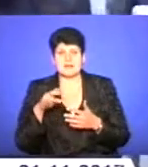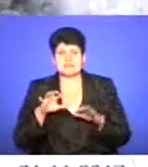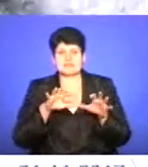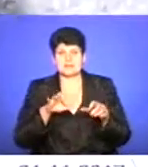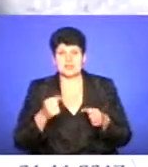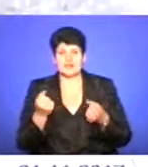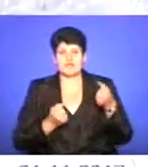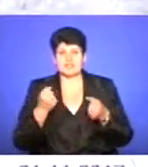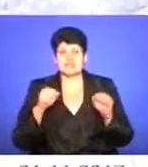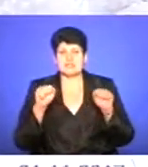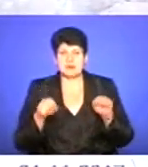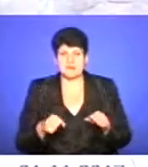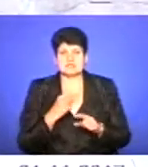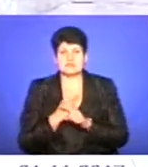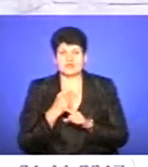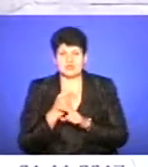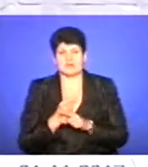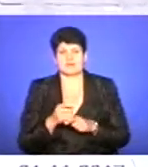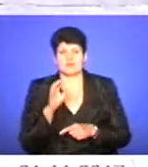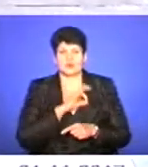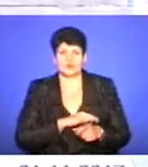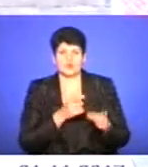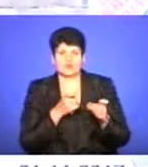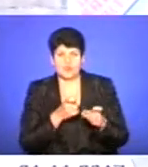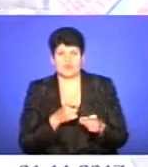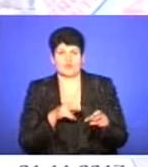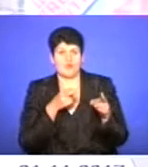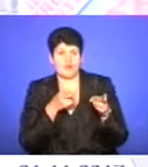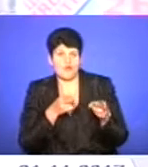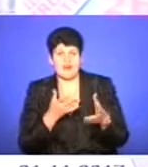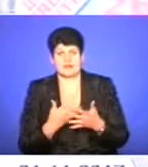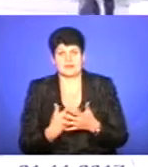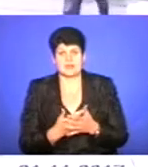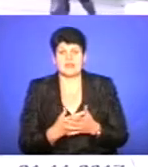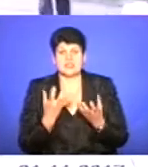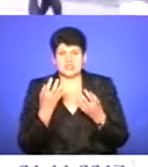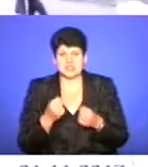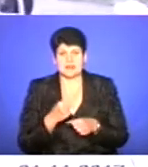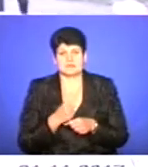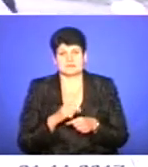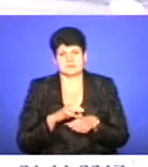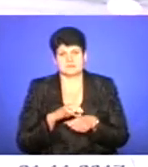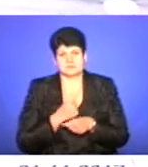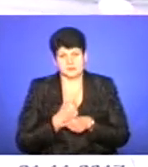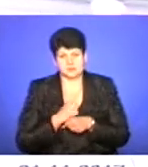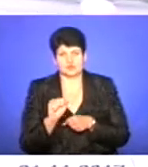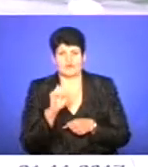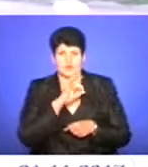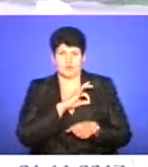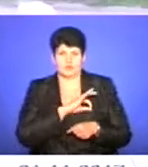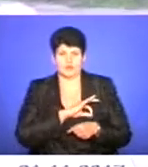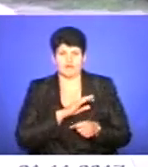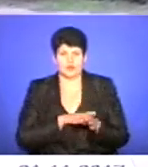права, забороняти використовувати зброю і полювати. Ще один варіант покарання – примусове виконання суспільно-корисної роботи